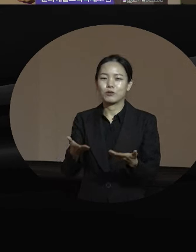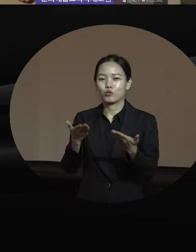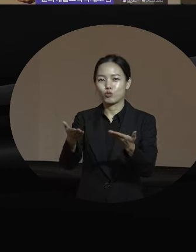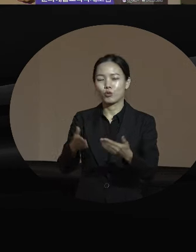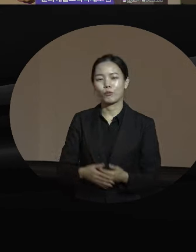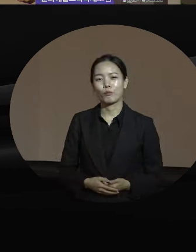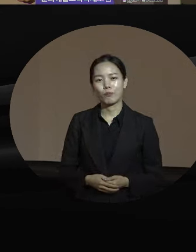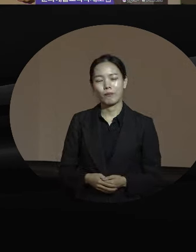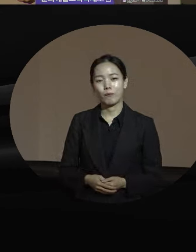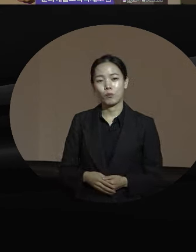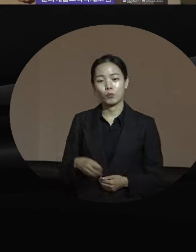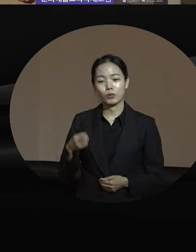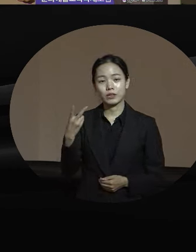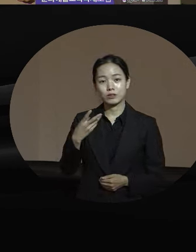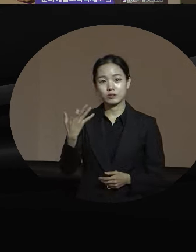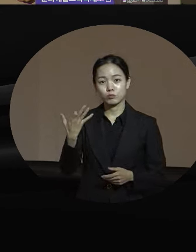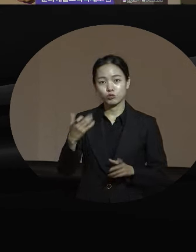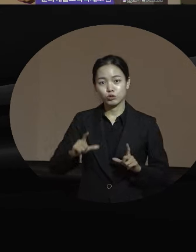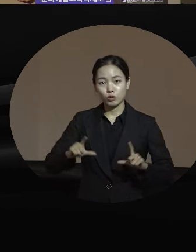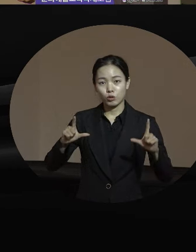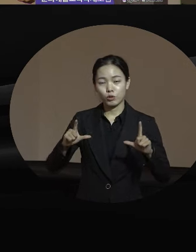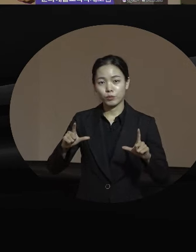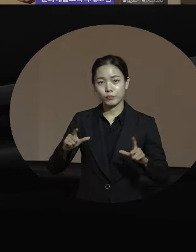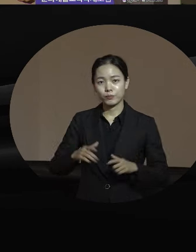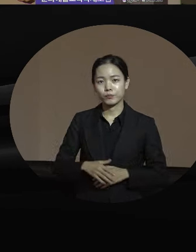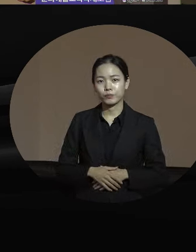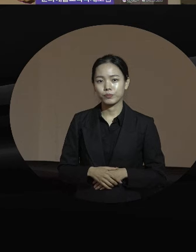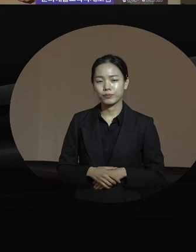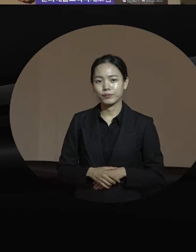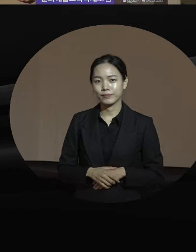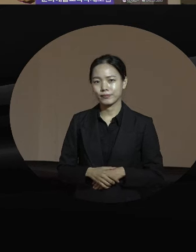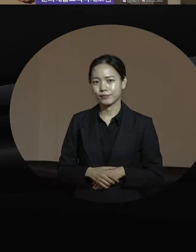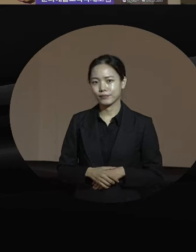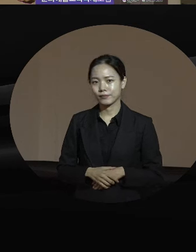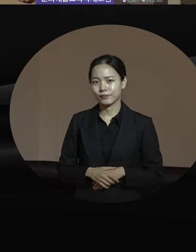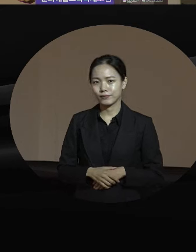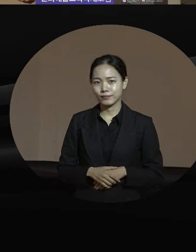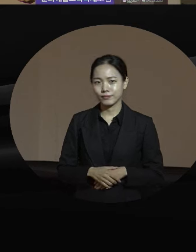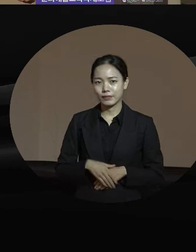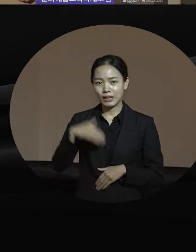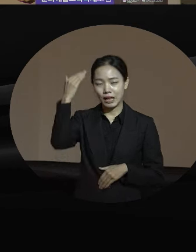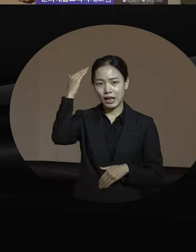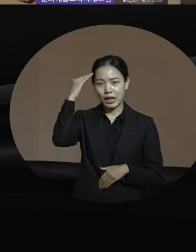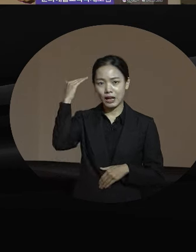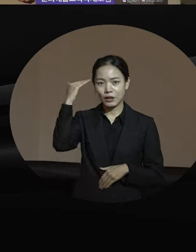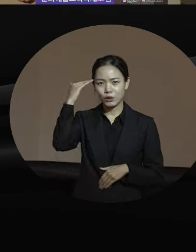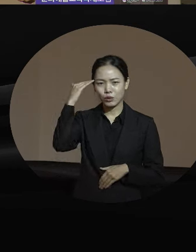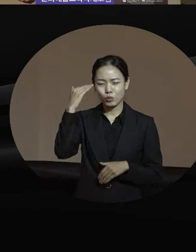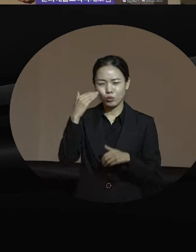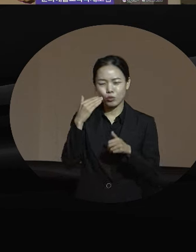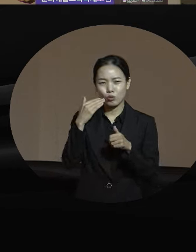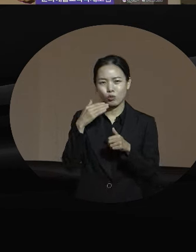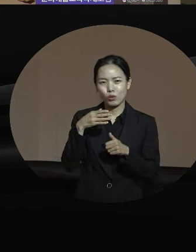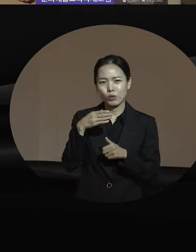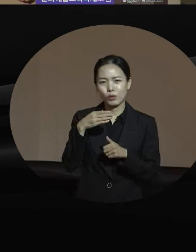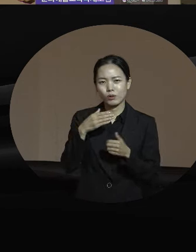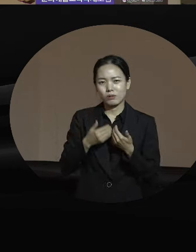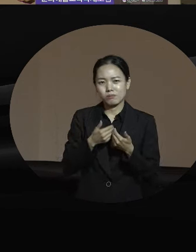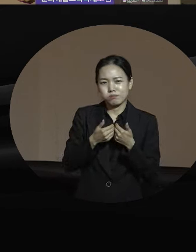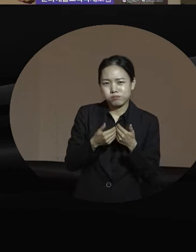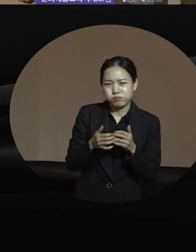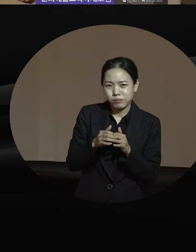또한 2015년부터는 파란색으로 보이는 문화예술 치유 사업을 시작하면서 학교 부적응 및 폭력 피가해 학생,